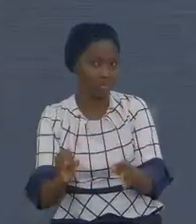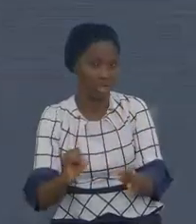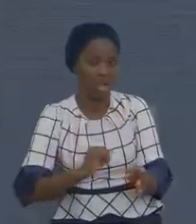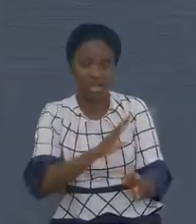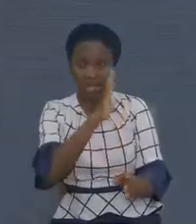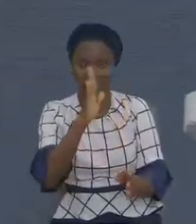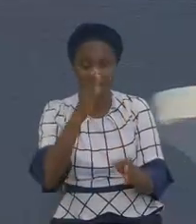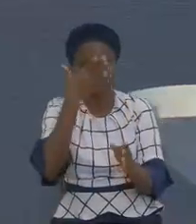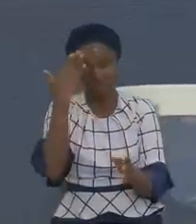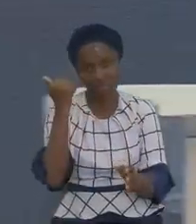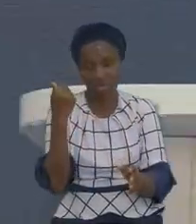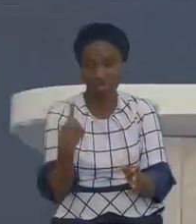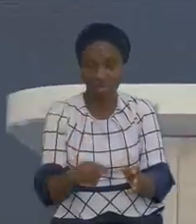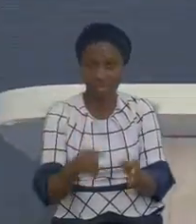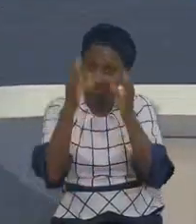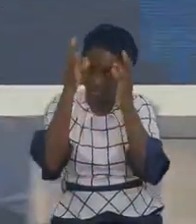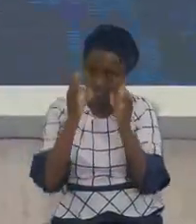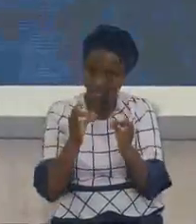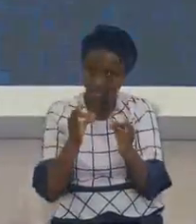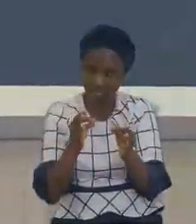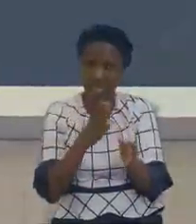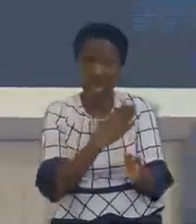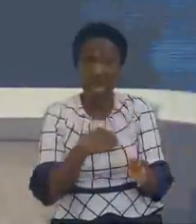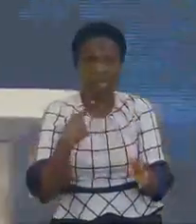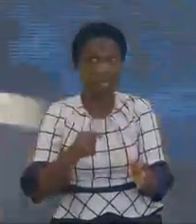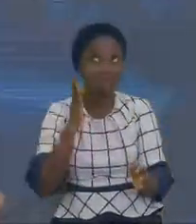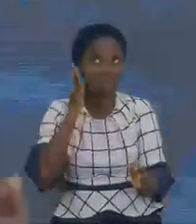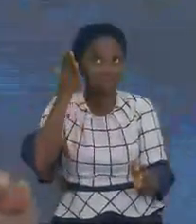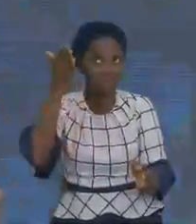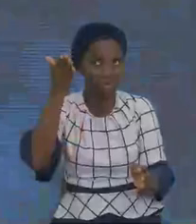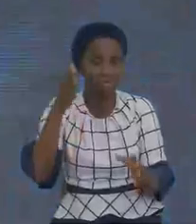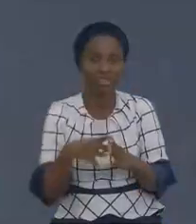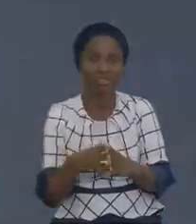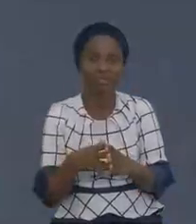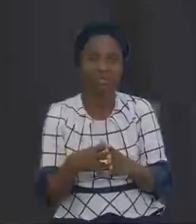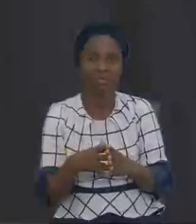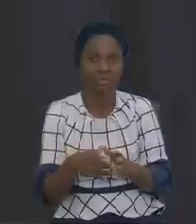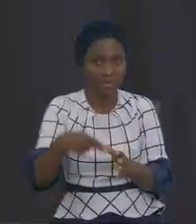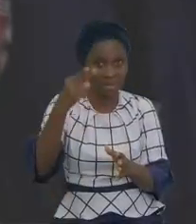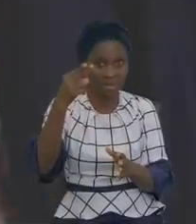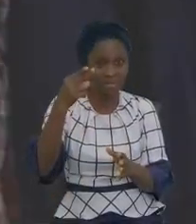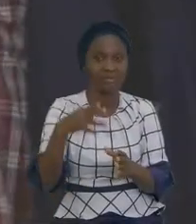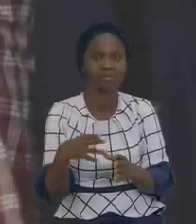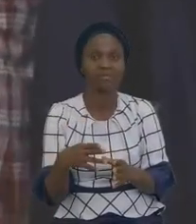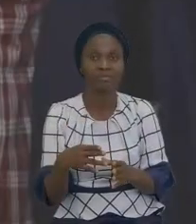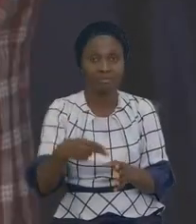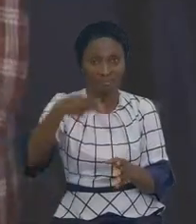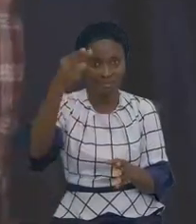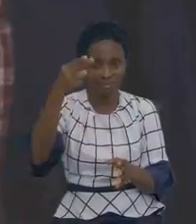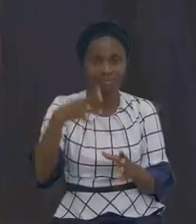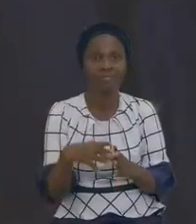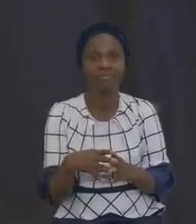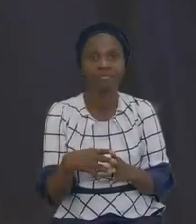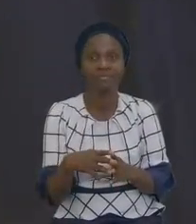la destination. Plus haut, plus haut, plus haut. Quelqu'un